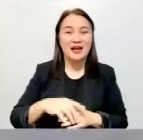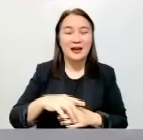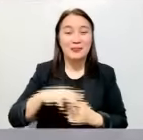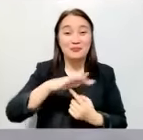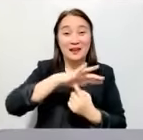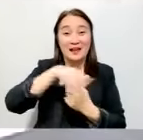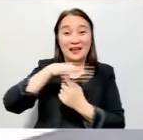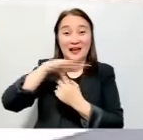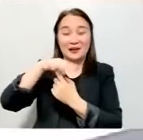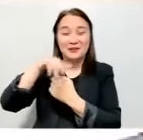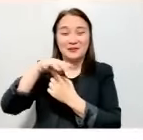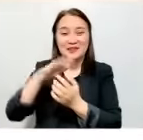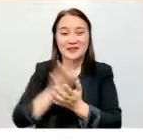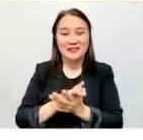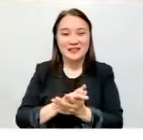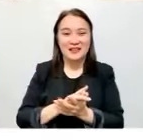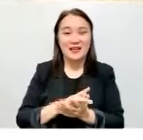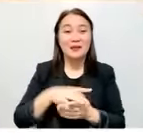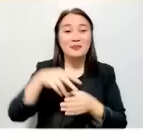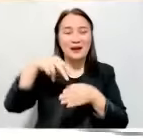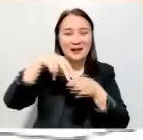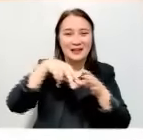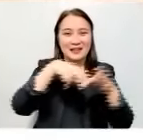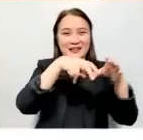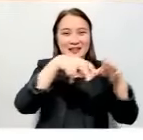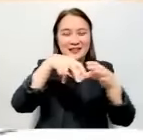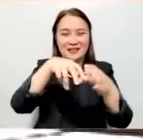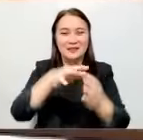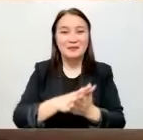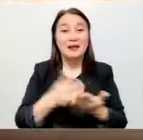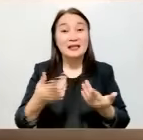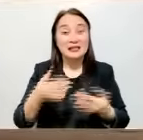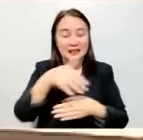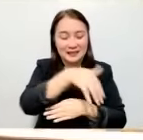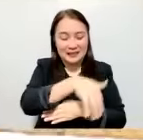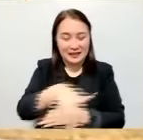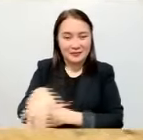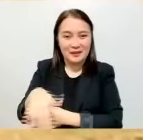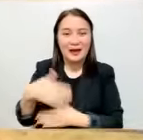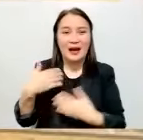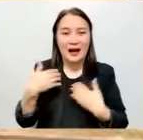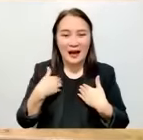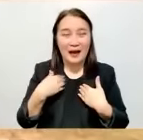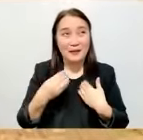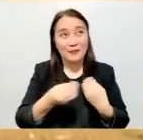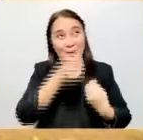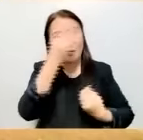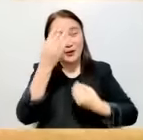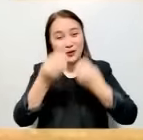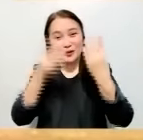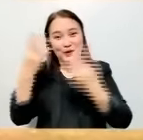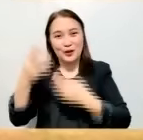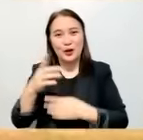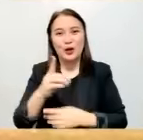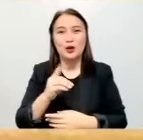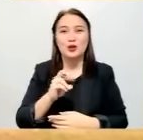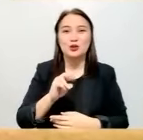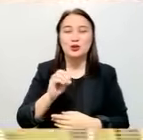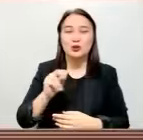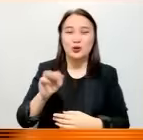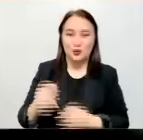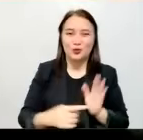at tandem skydiving. Pagsapit naman ng gabi ay magkakaroon ng pyro display at drone show na siguradong ikatutuwa ng mga